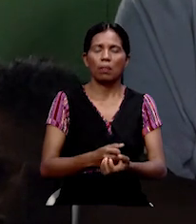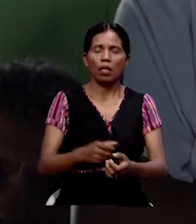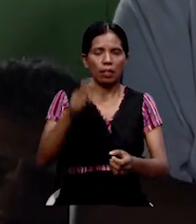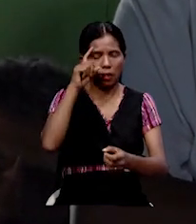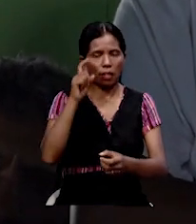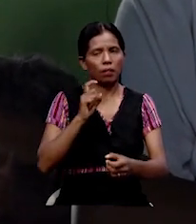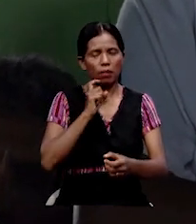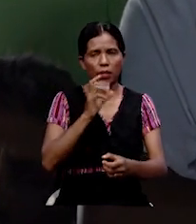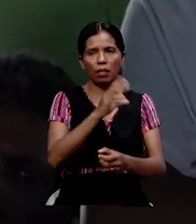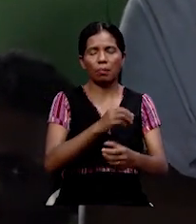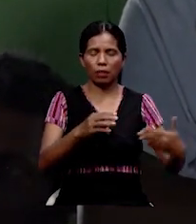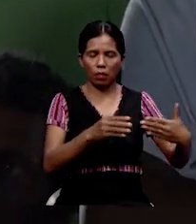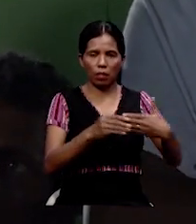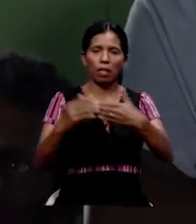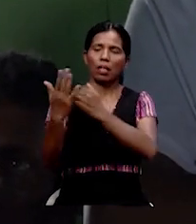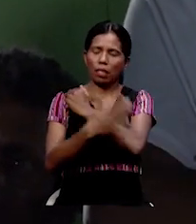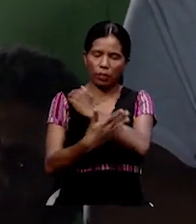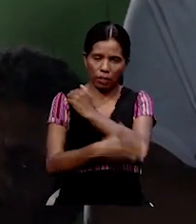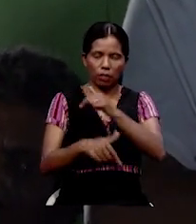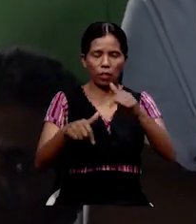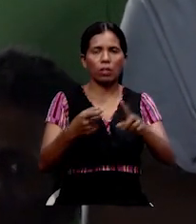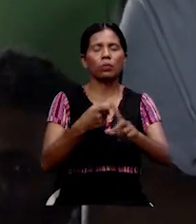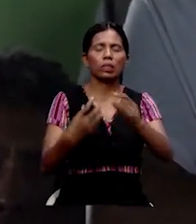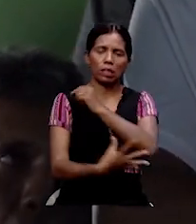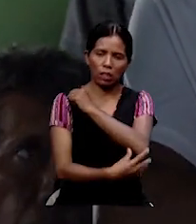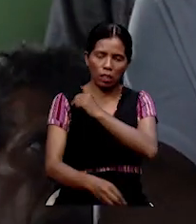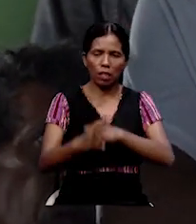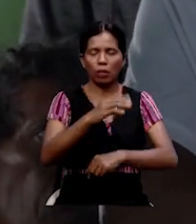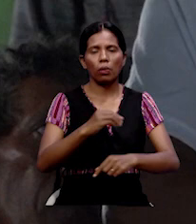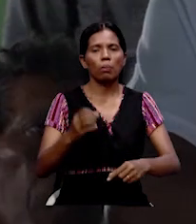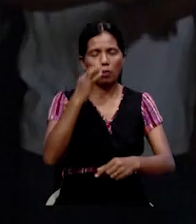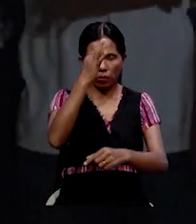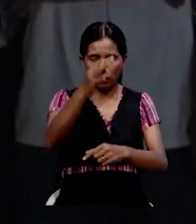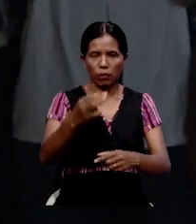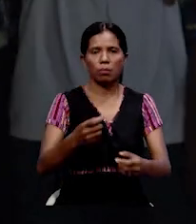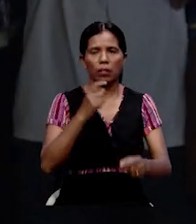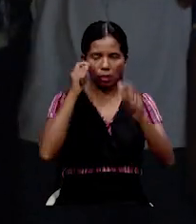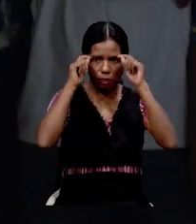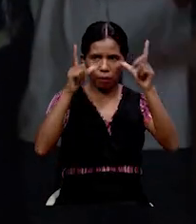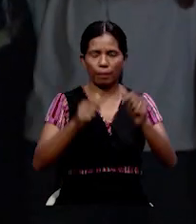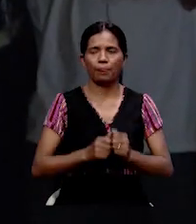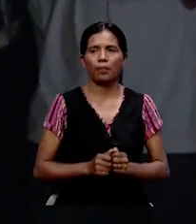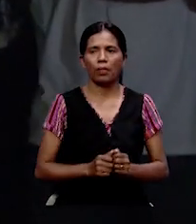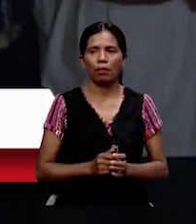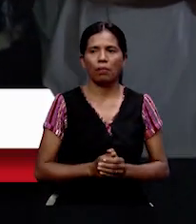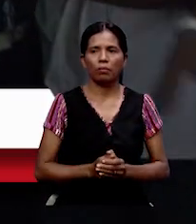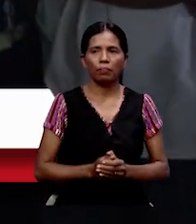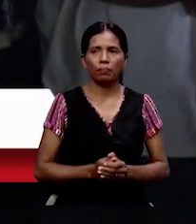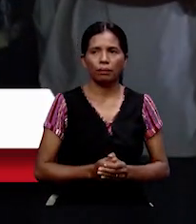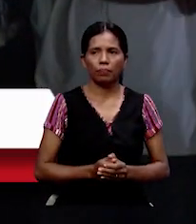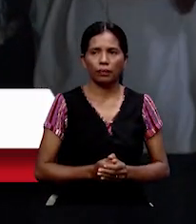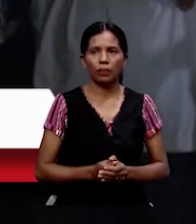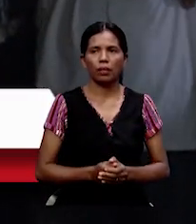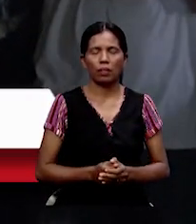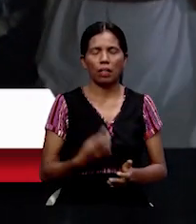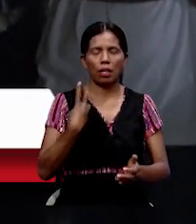kusmo, para atu lidera masau idane usikia kuno muki, barai jove tipo reste, obrigado. Ah, mutu ko kolega nanton, lebe o